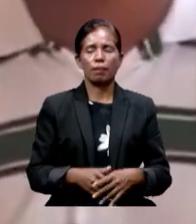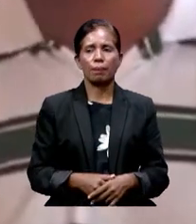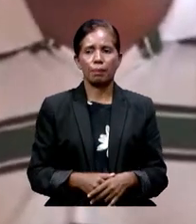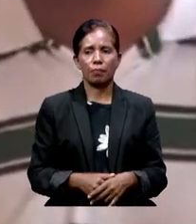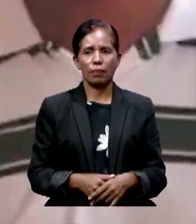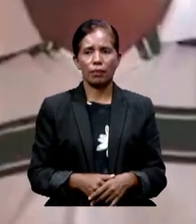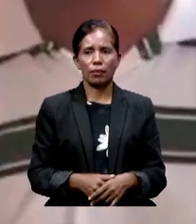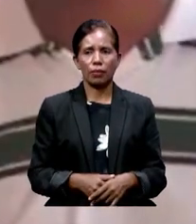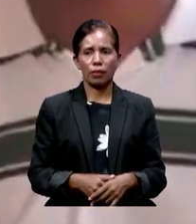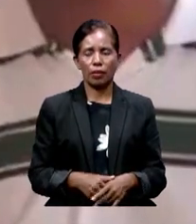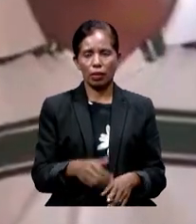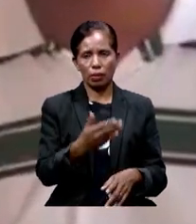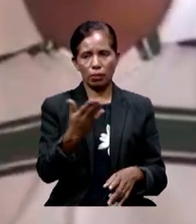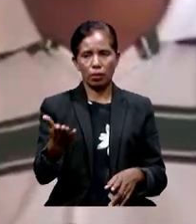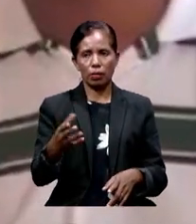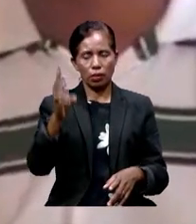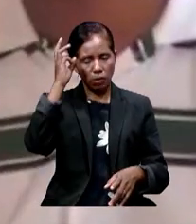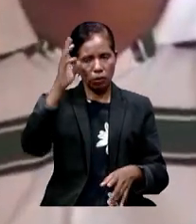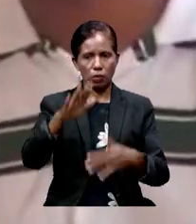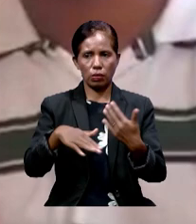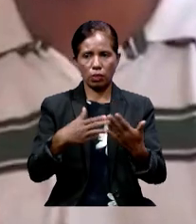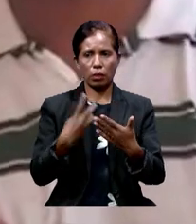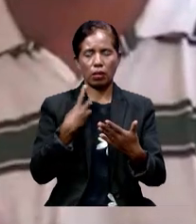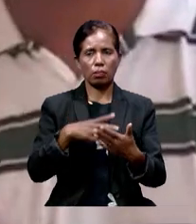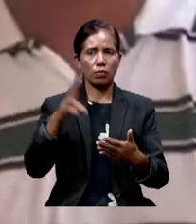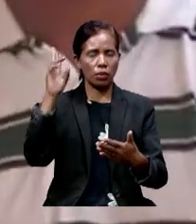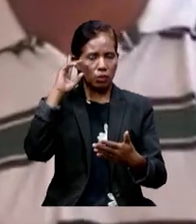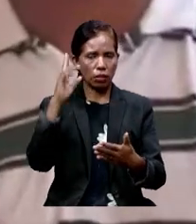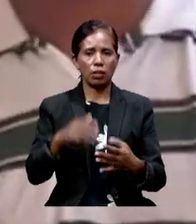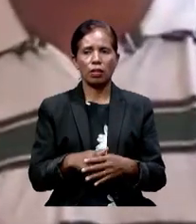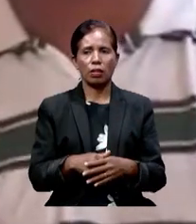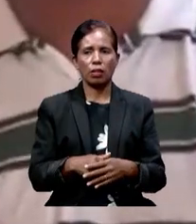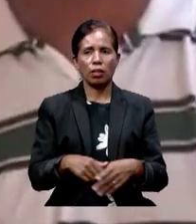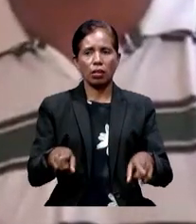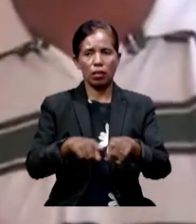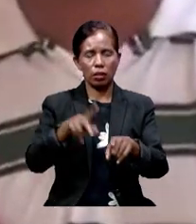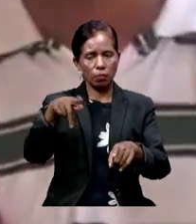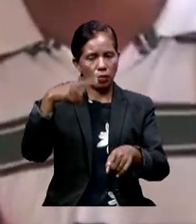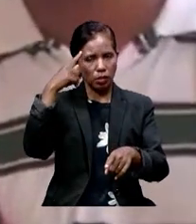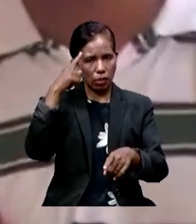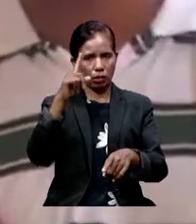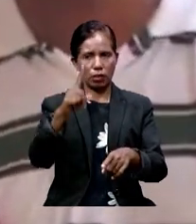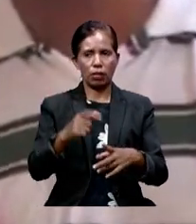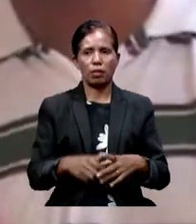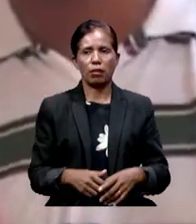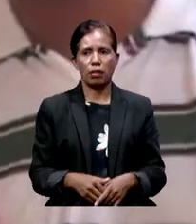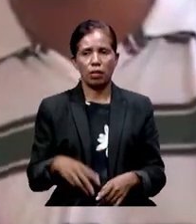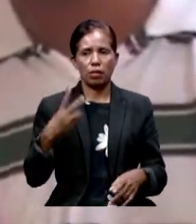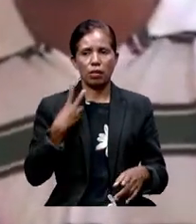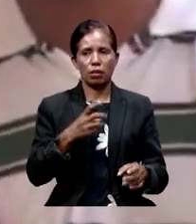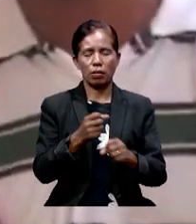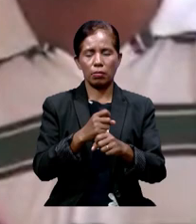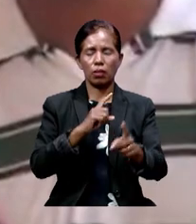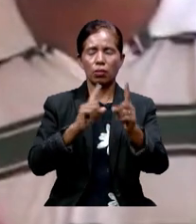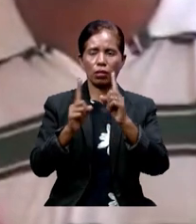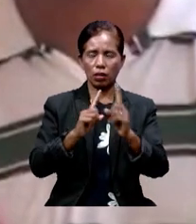Entah dia, kita mau cerni apa perkumpulan itu, Amirona, aneh sam politiku ida, am sehalo